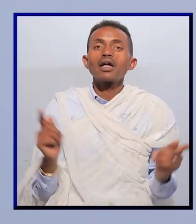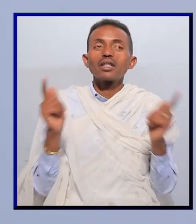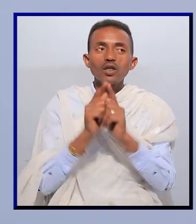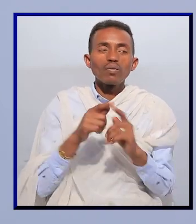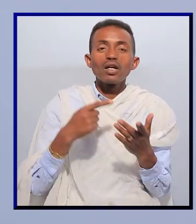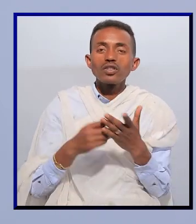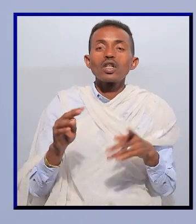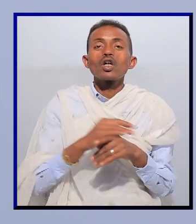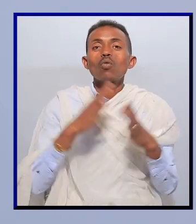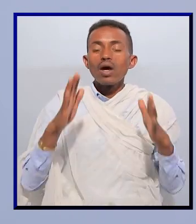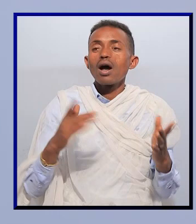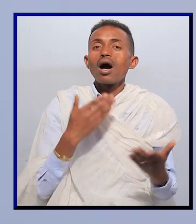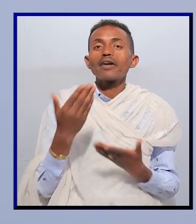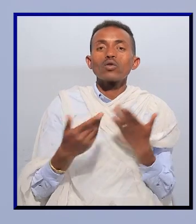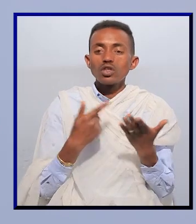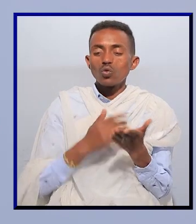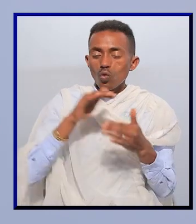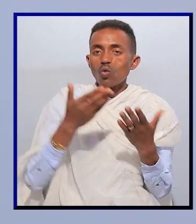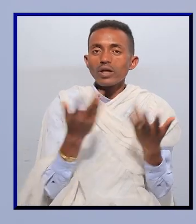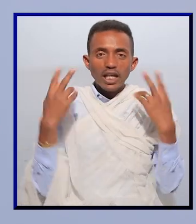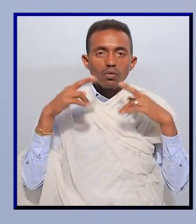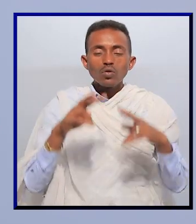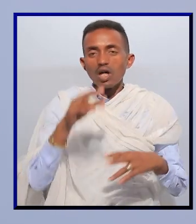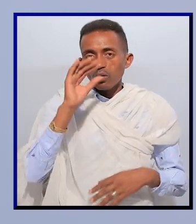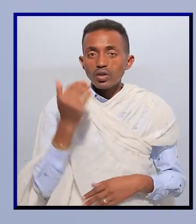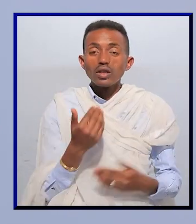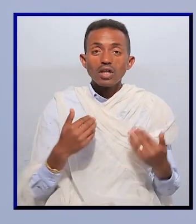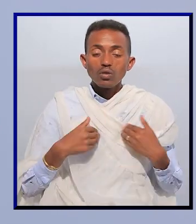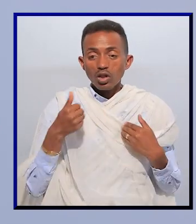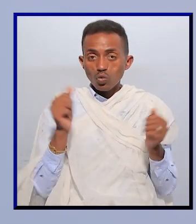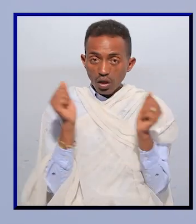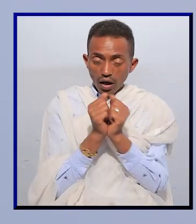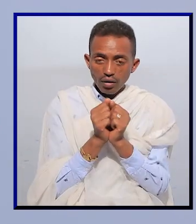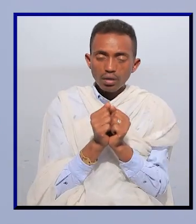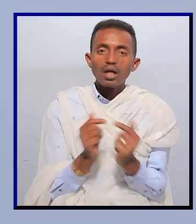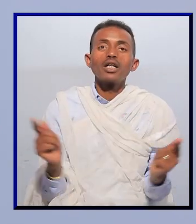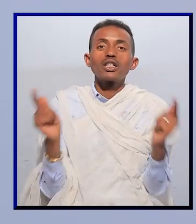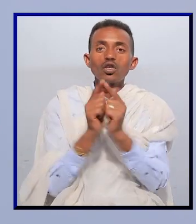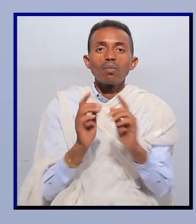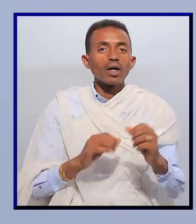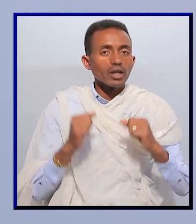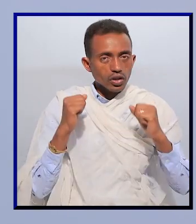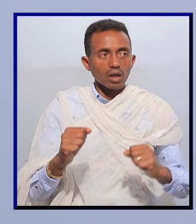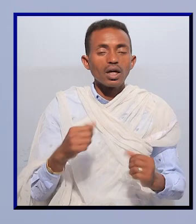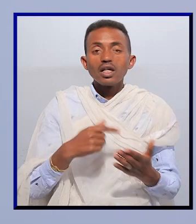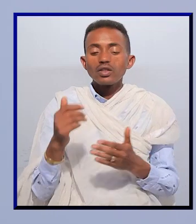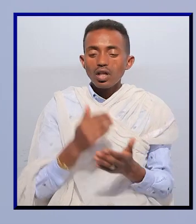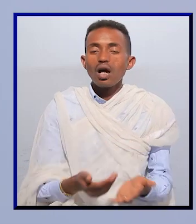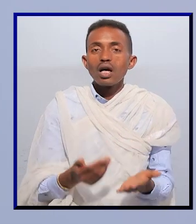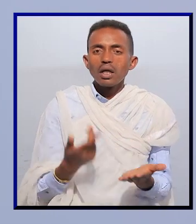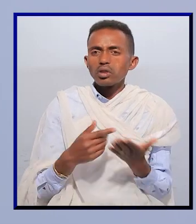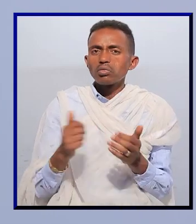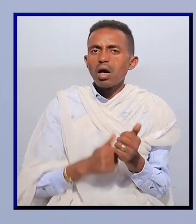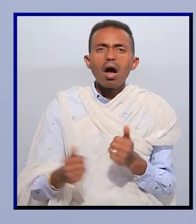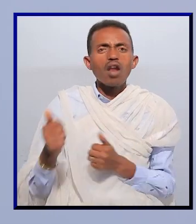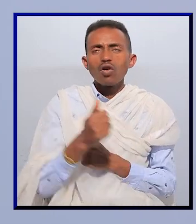እንግዲህ ከተገናኙ እዚህ ሞያ አገልግሎት ላይ ይሄን ጉዳይ የሚመለከታቸው አባቶች ስላሉ ከነሱ ጋራ እንዲገናኙ ማድረግ ይቻላል ከዚህ አልፎ